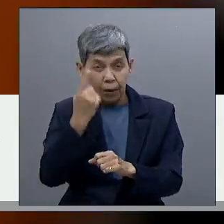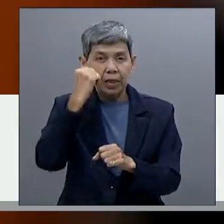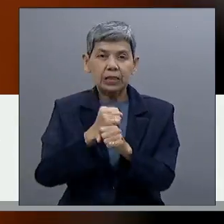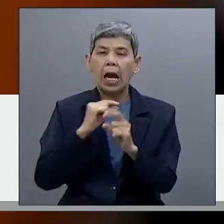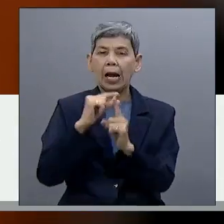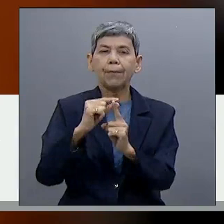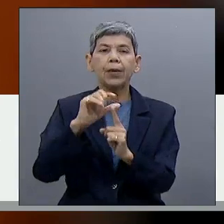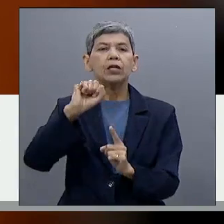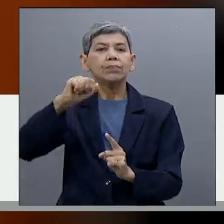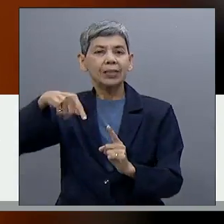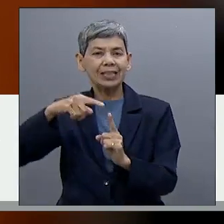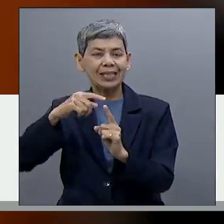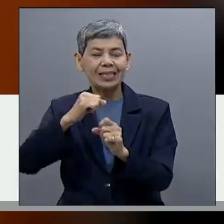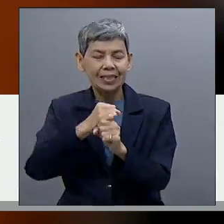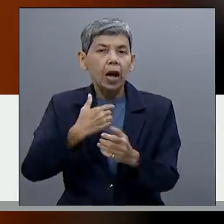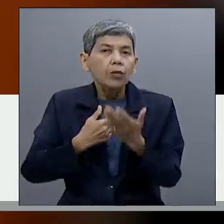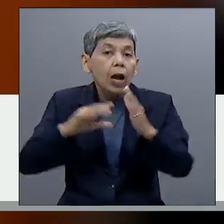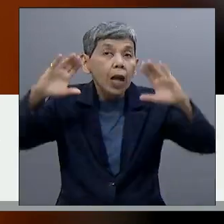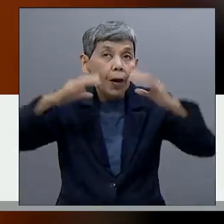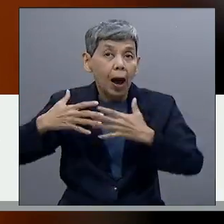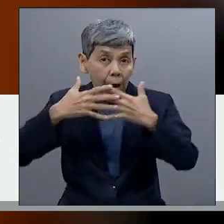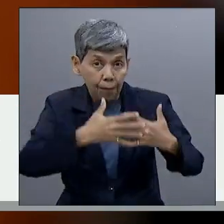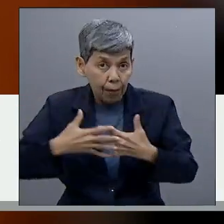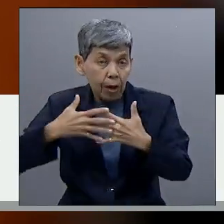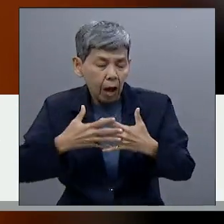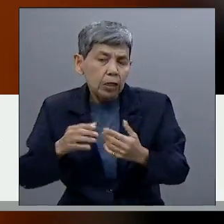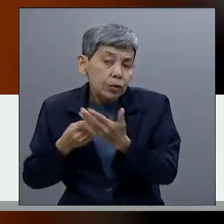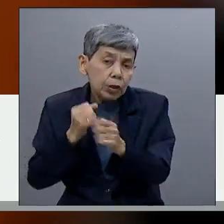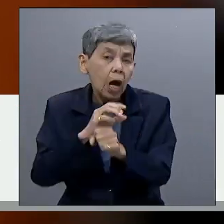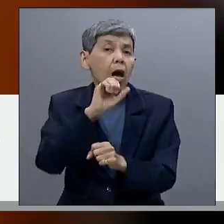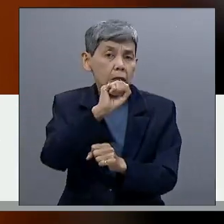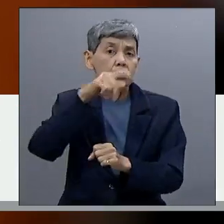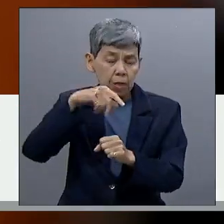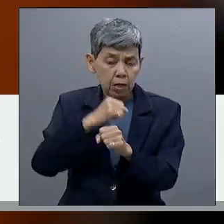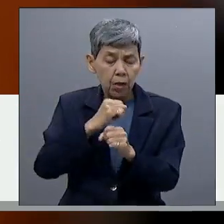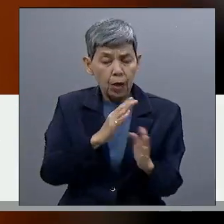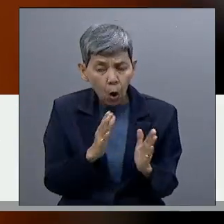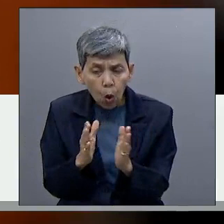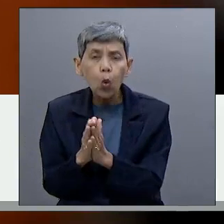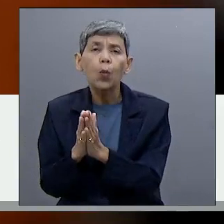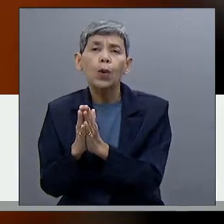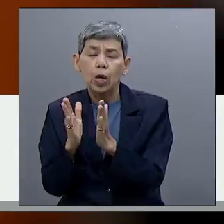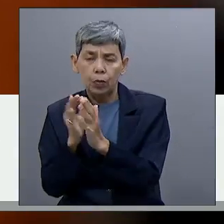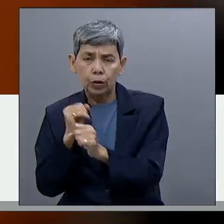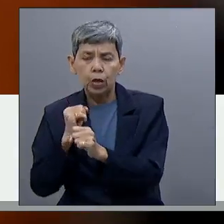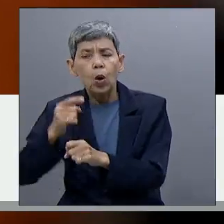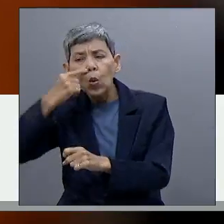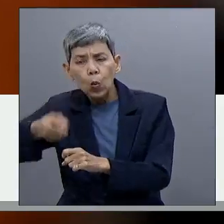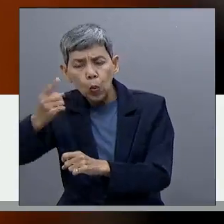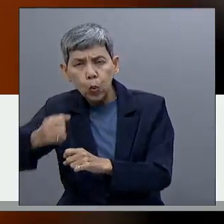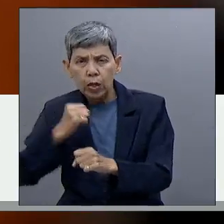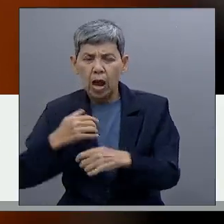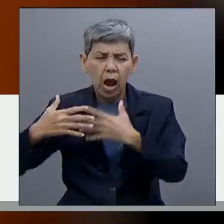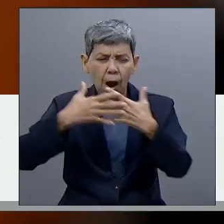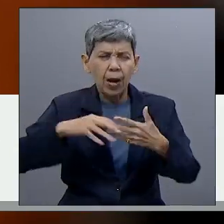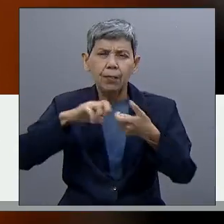ำนิยามซอฟต์พาวเวอร์เสนอให้รัฐบาลสหรัฐในเวลานั้นใช้ซอฟต์พาวเวอร์ควบคู่กับฮาร์ดพาวเวอร์เพื่อลดแรงต้านสหรั